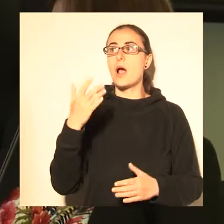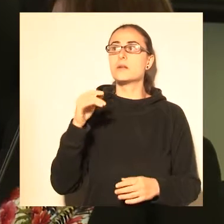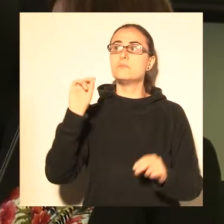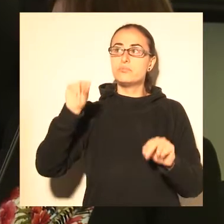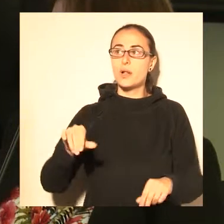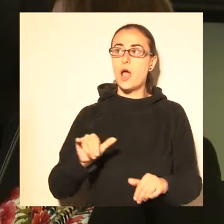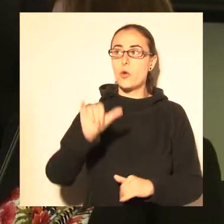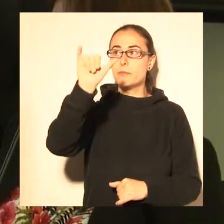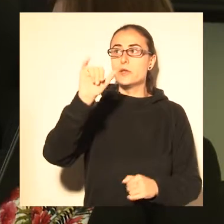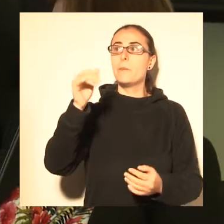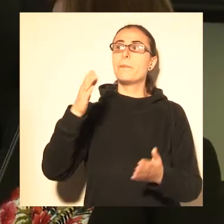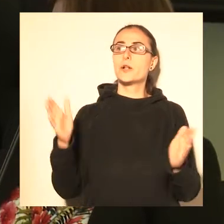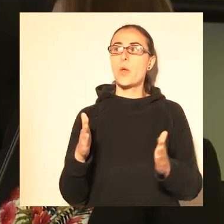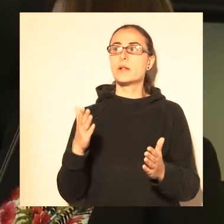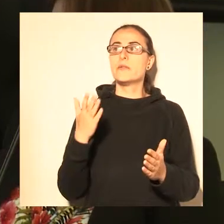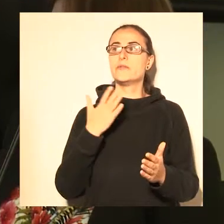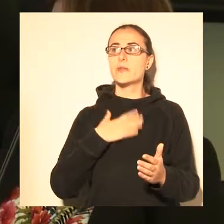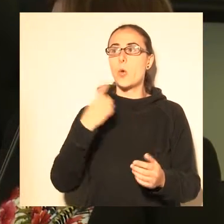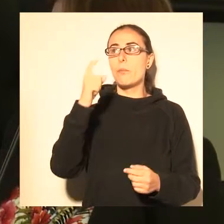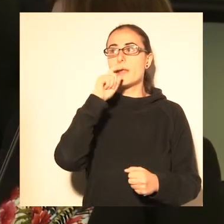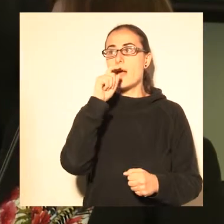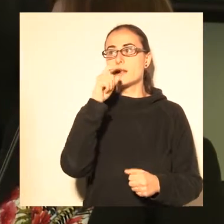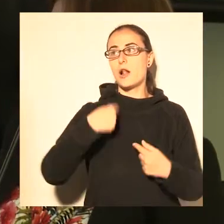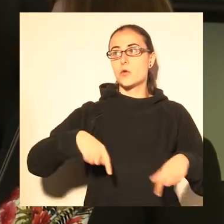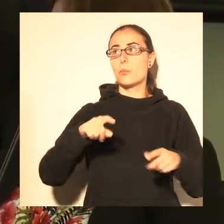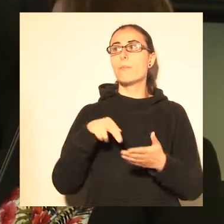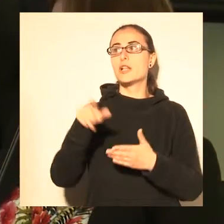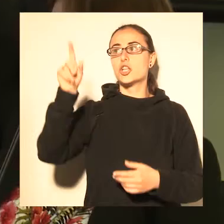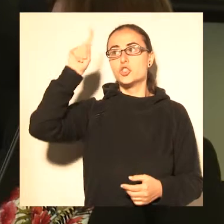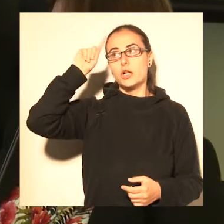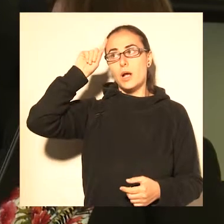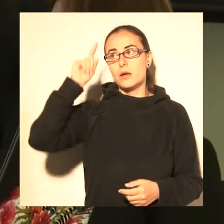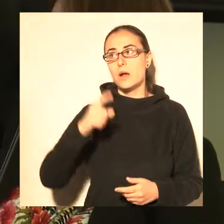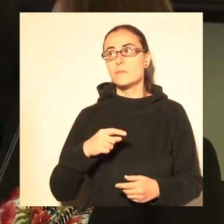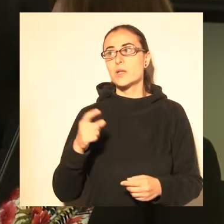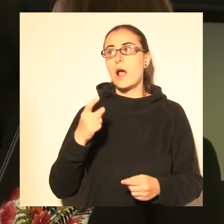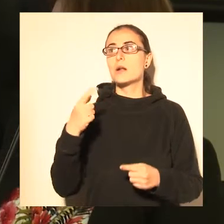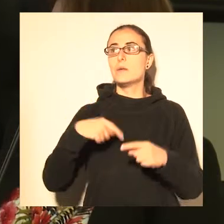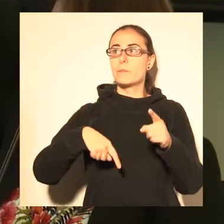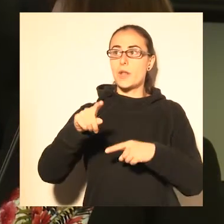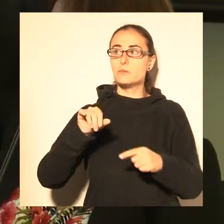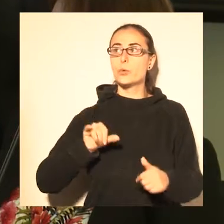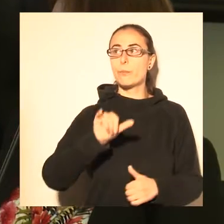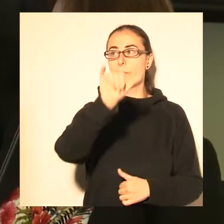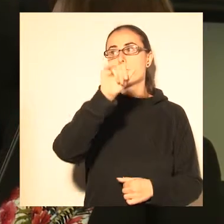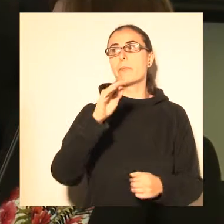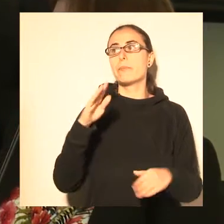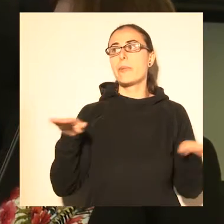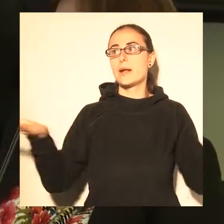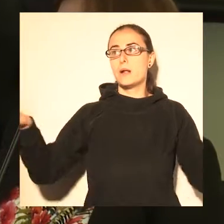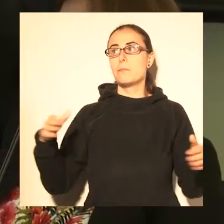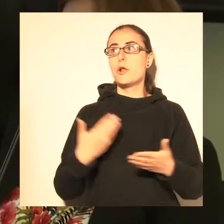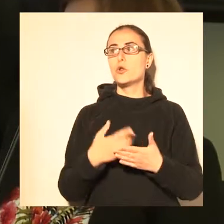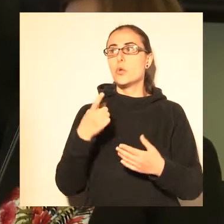ca din aeroport a plecat acuma un băiat de la noi merge în Germania la transport de banane